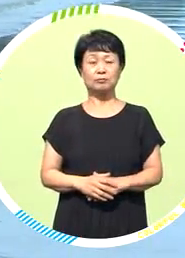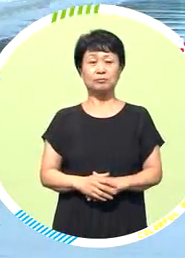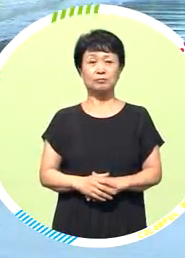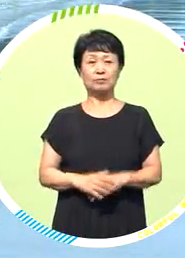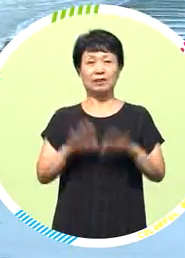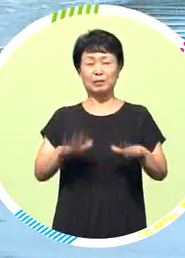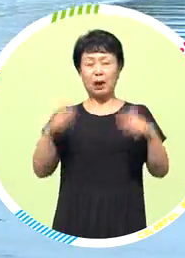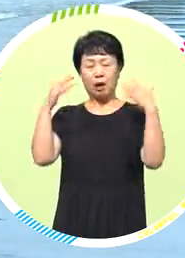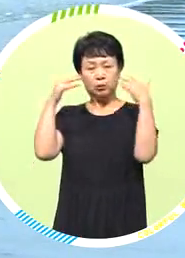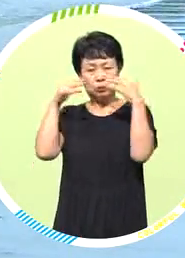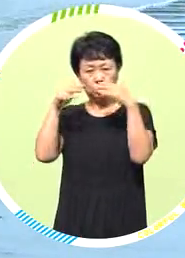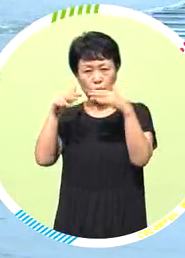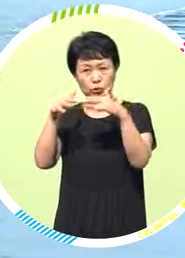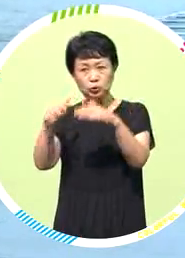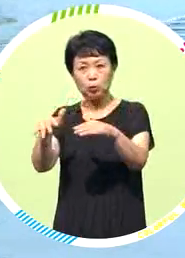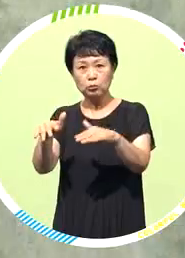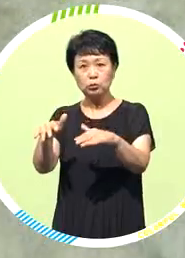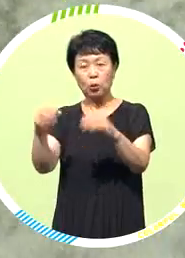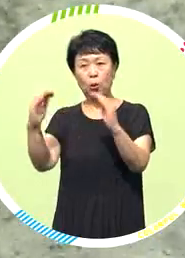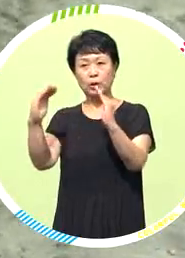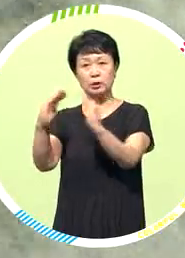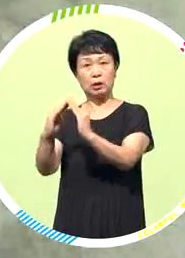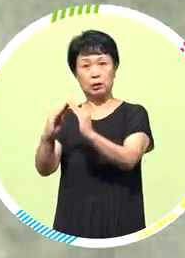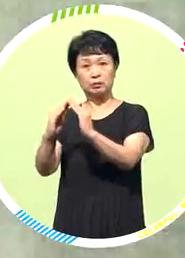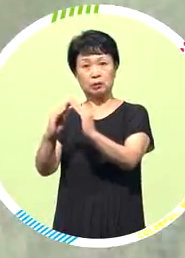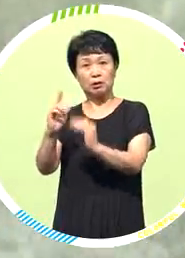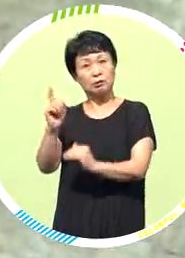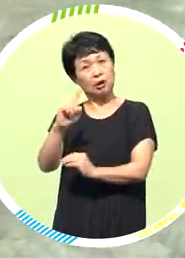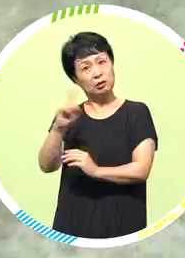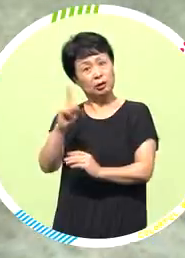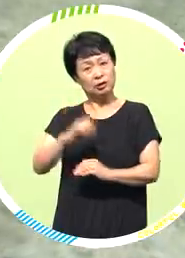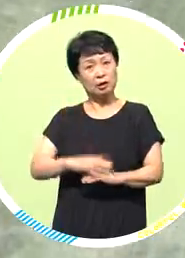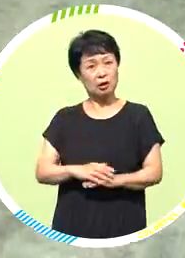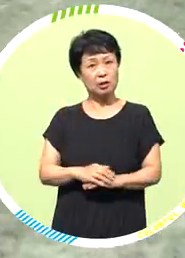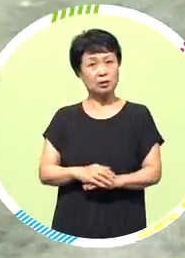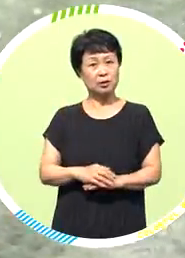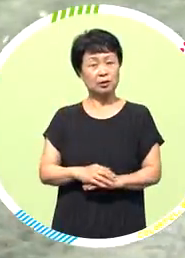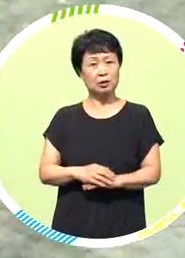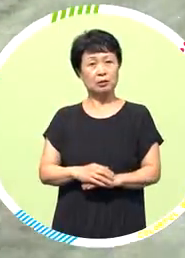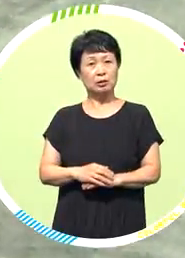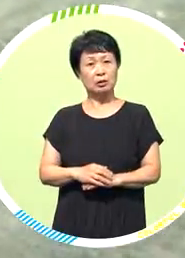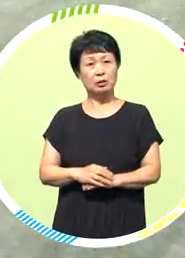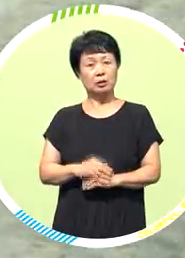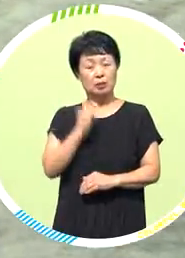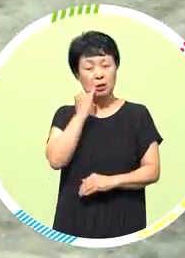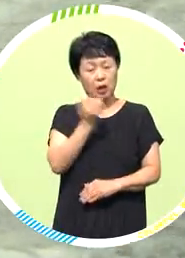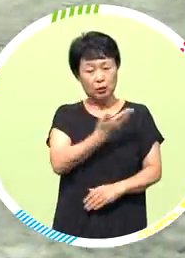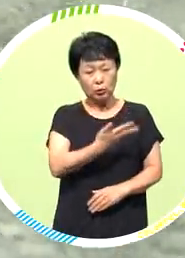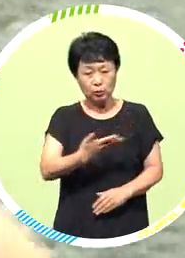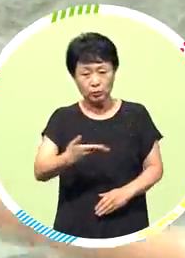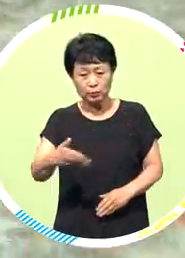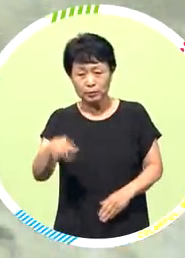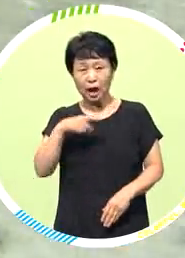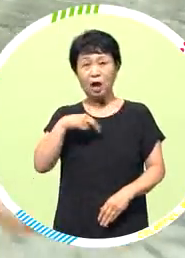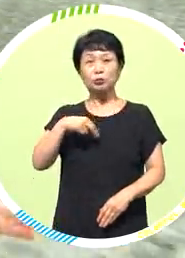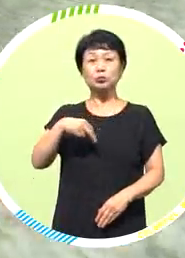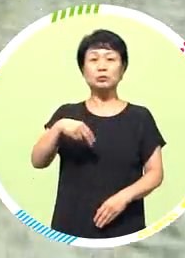今注目の海の家ってなんだろうね、アンナちゃん。 夏も本番、 そんなこんなで浜辺を探索しておりますと、